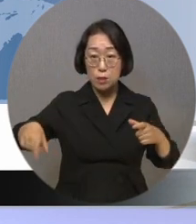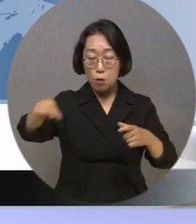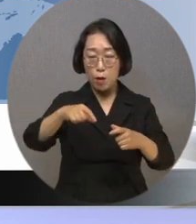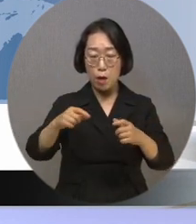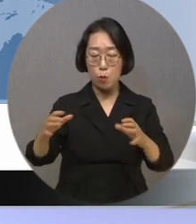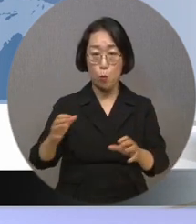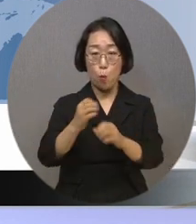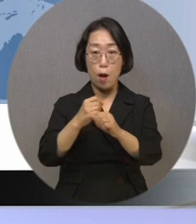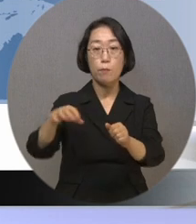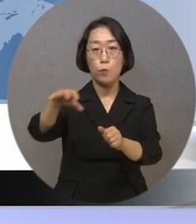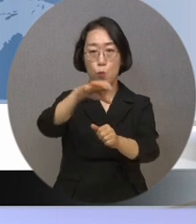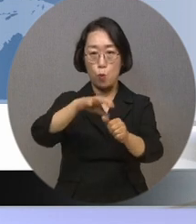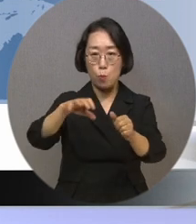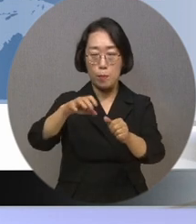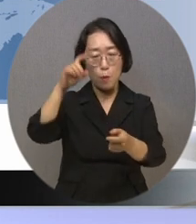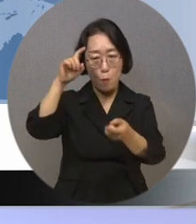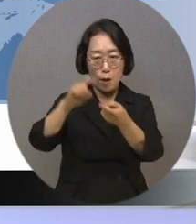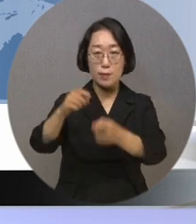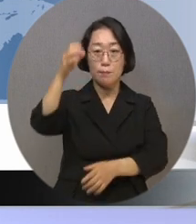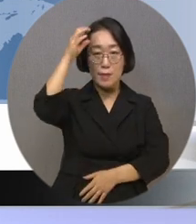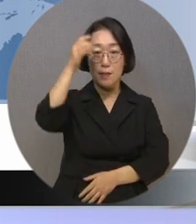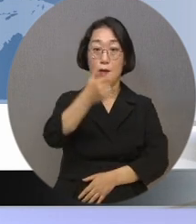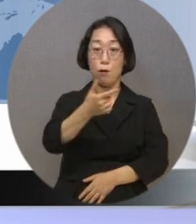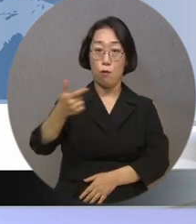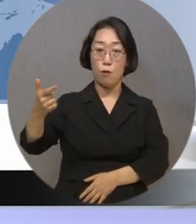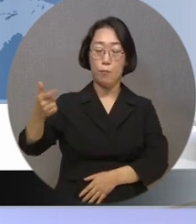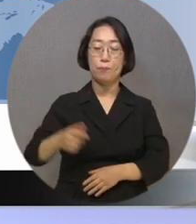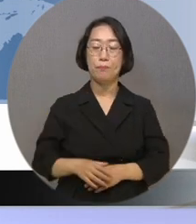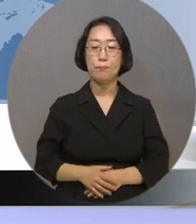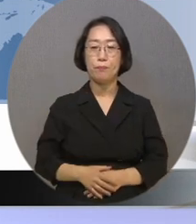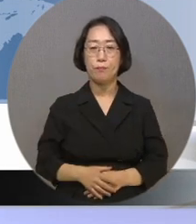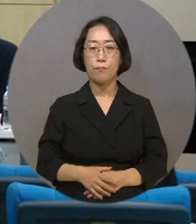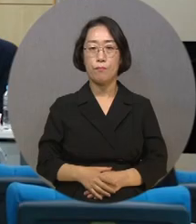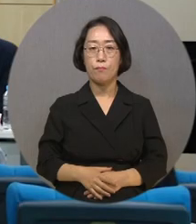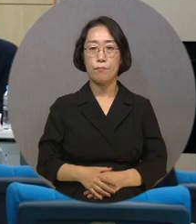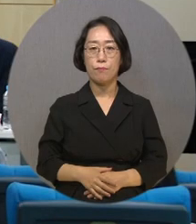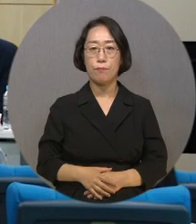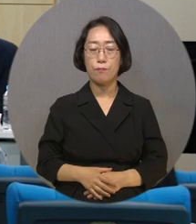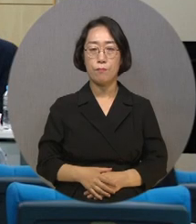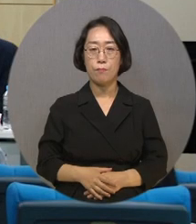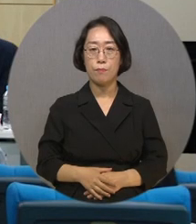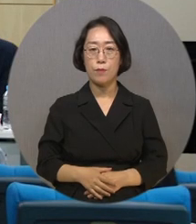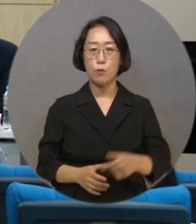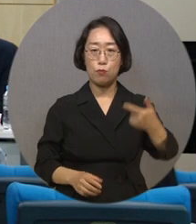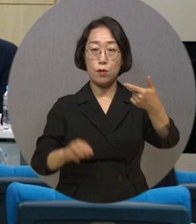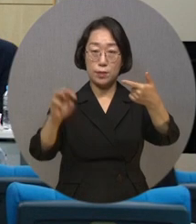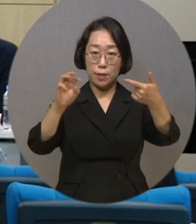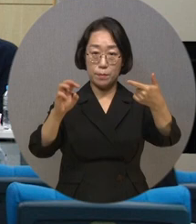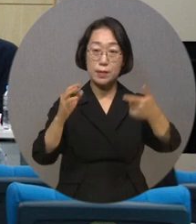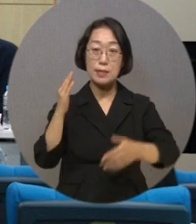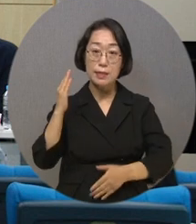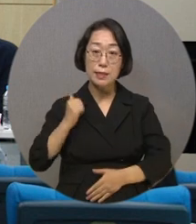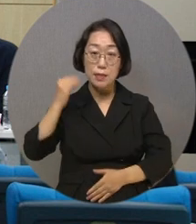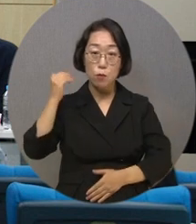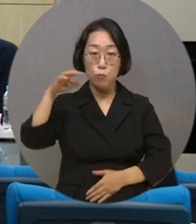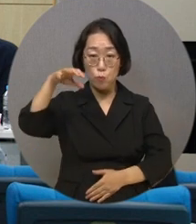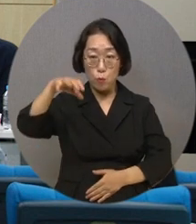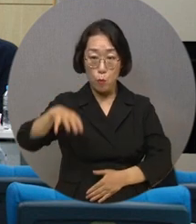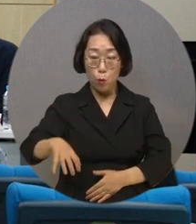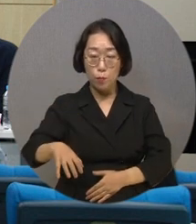돌봄에 대한 관심과 기대를 모았는데요 정훈성 기자입니다 지난 30일 의정부시